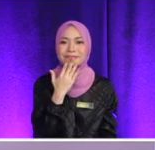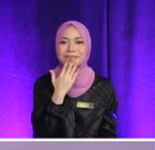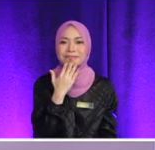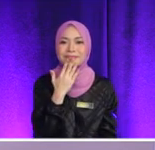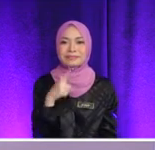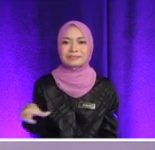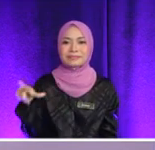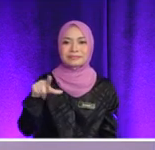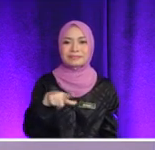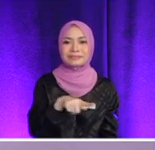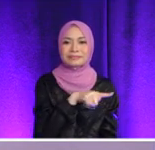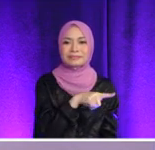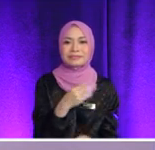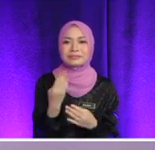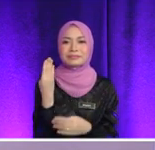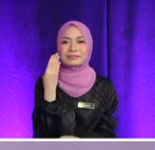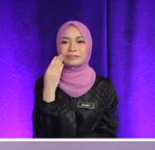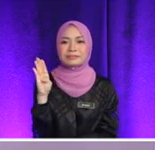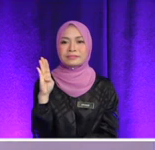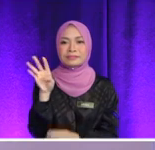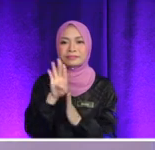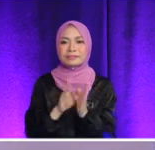kalau kita lihat dengan